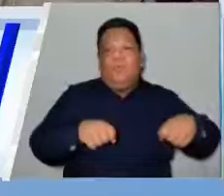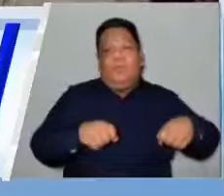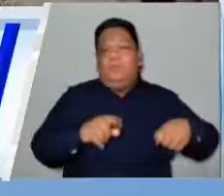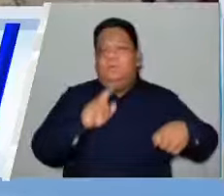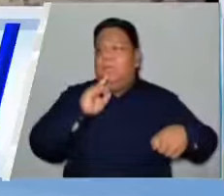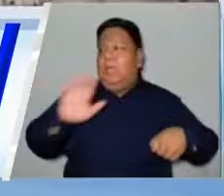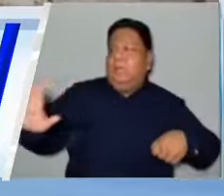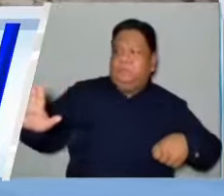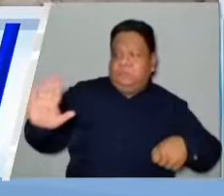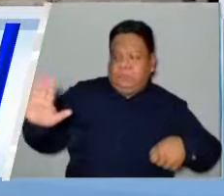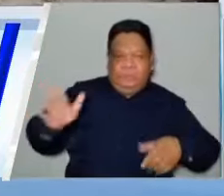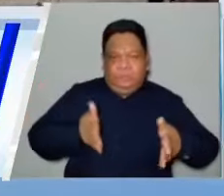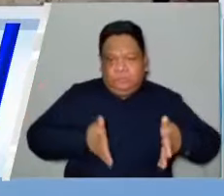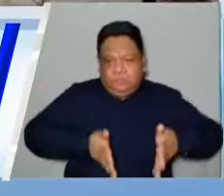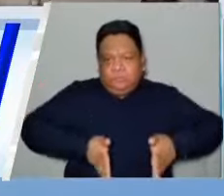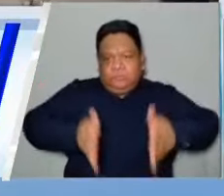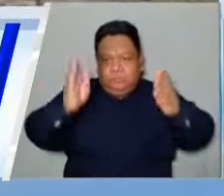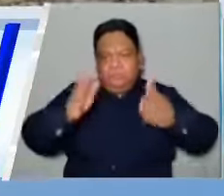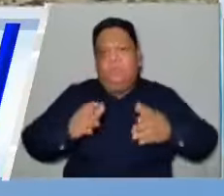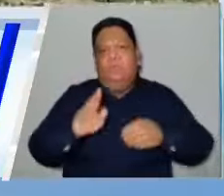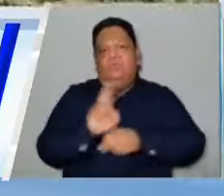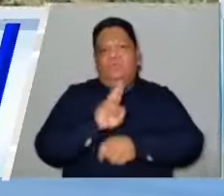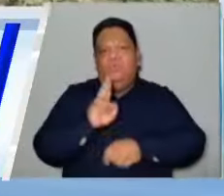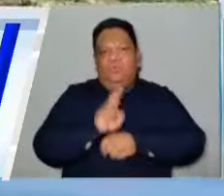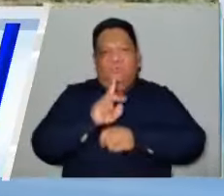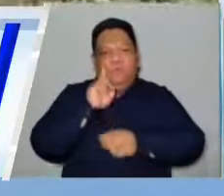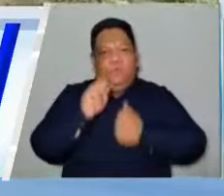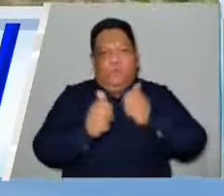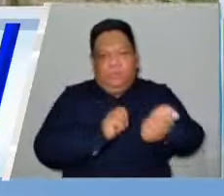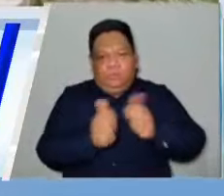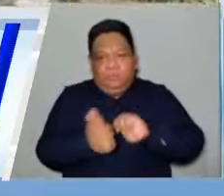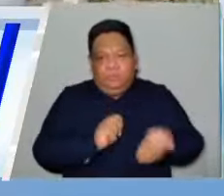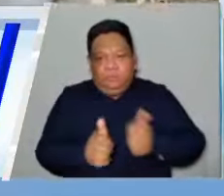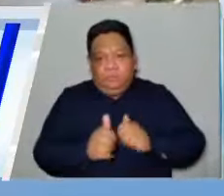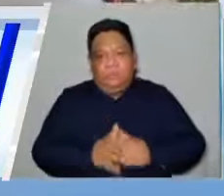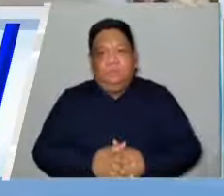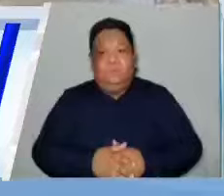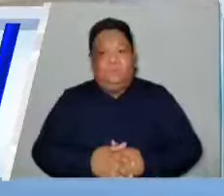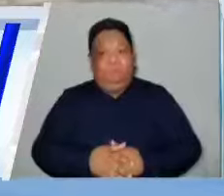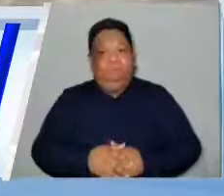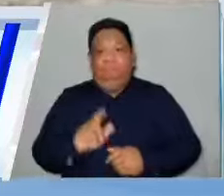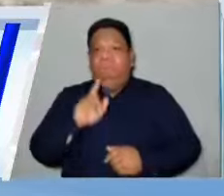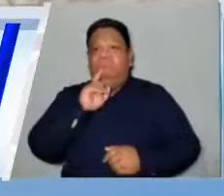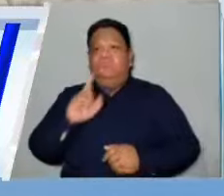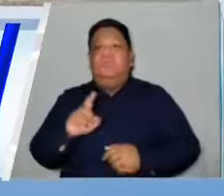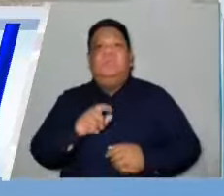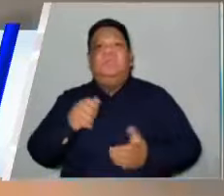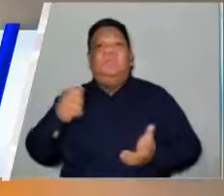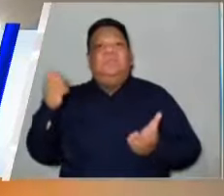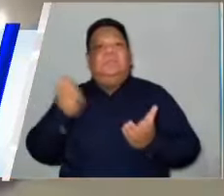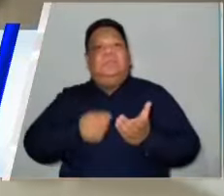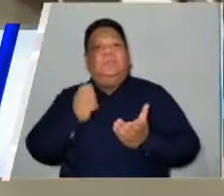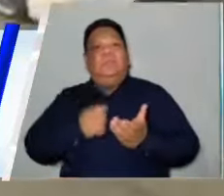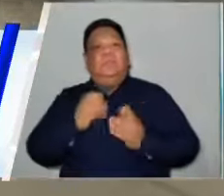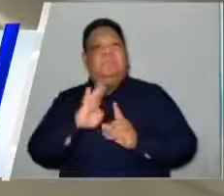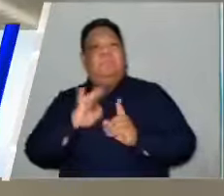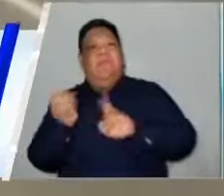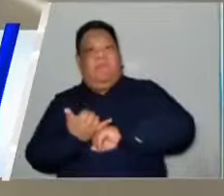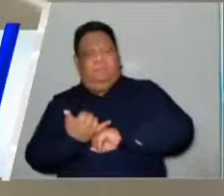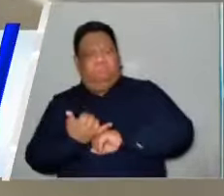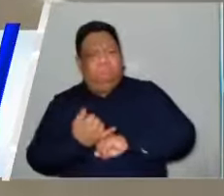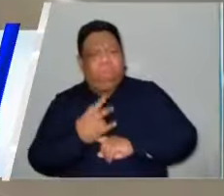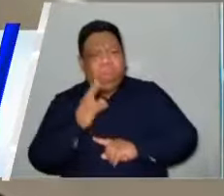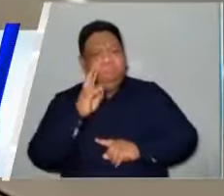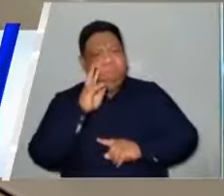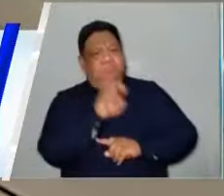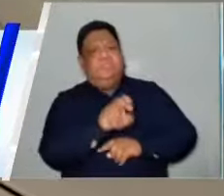at maging race track ang Marcos Highway. Nakikita sila ng mga tanod ng barangay pero hindi naman daw sila deputized para manikit ng